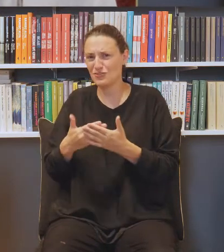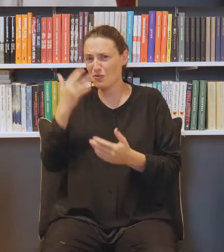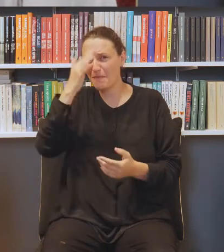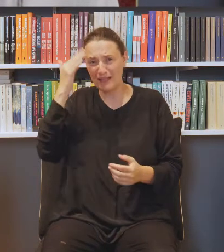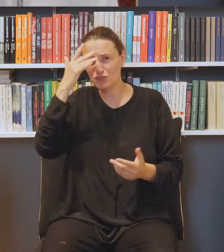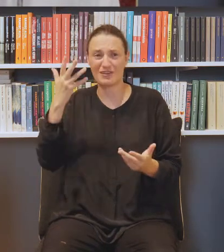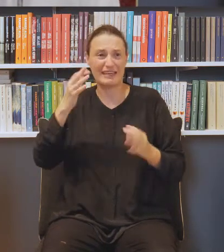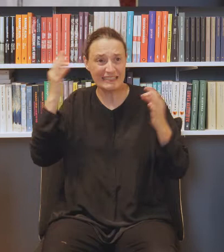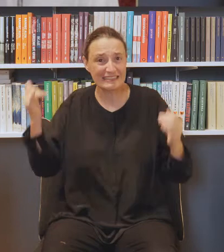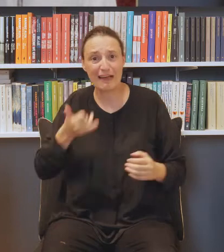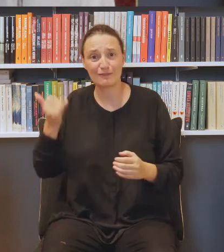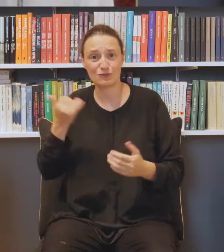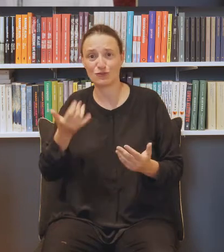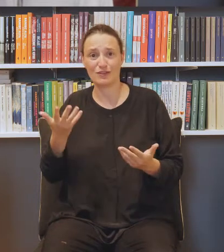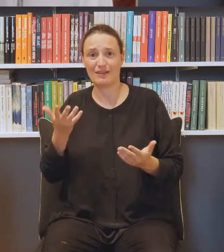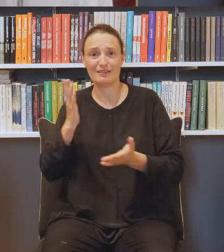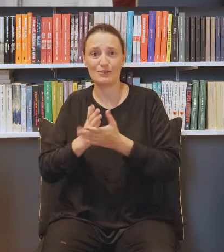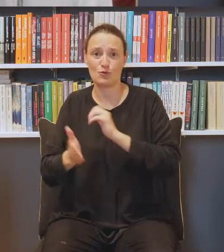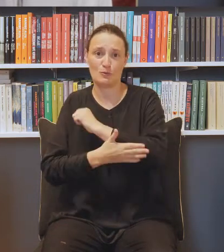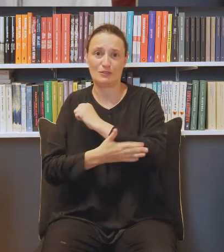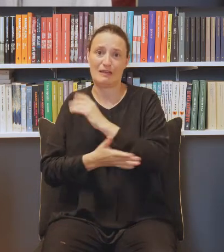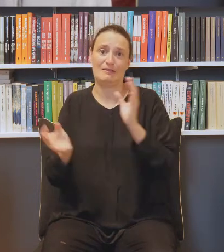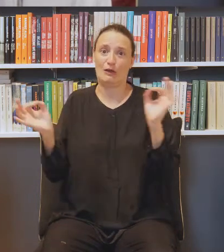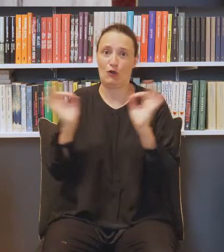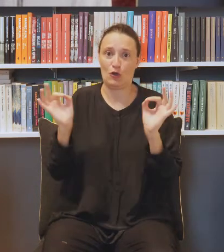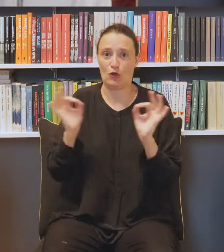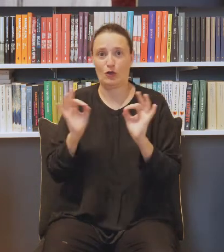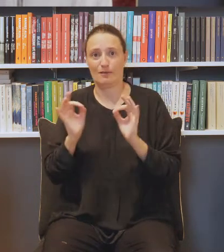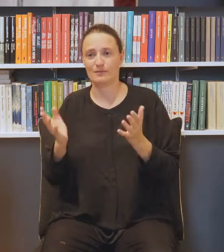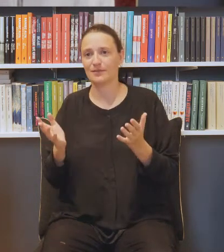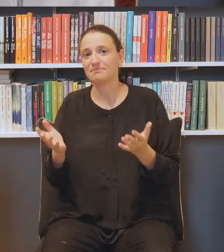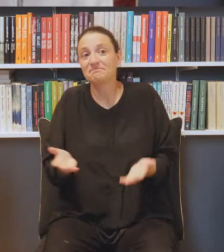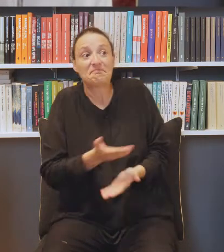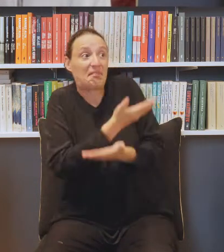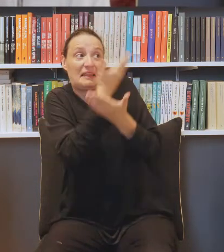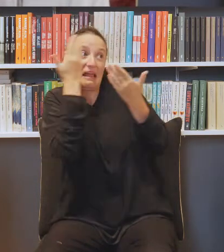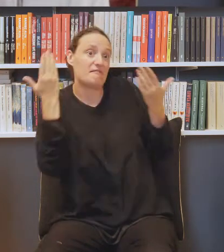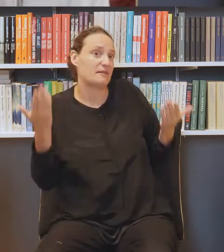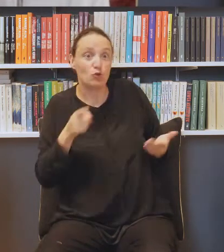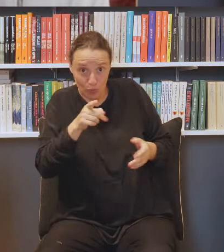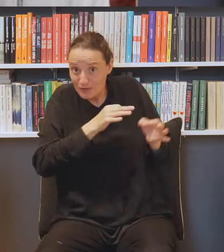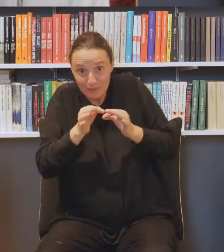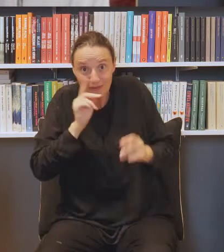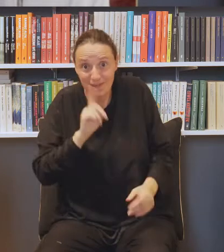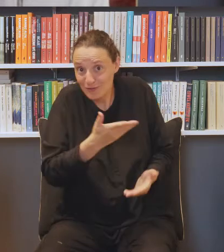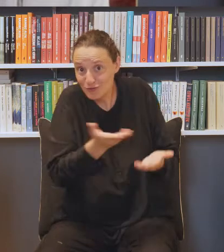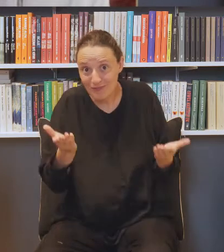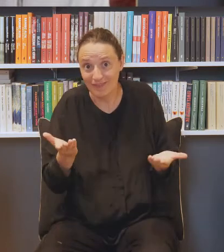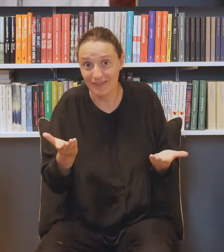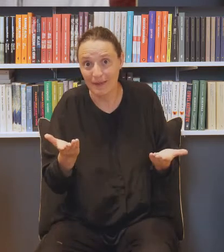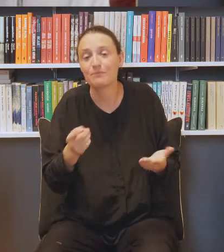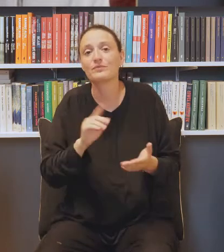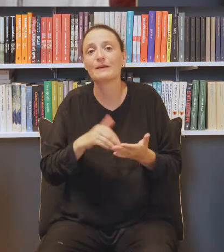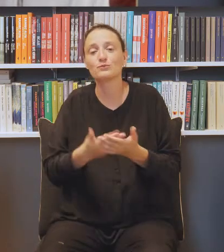się na czymś drastycznym? No nie wiem właśnie, to takie miasto w sumie, bo to są prawdziwe historie. To znaczy, to historia